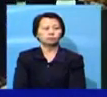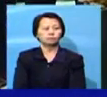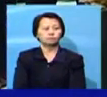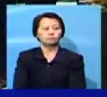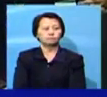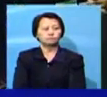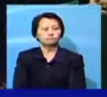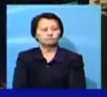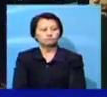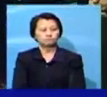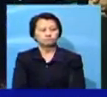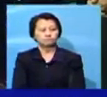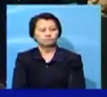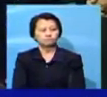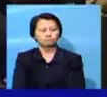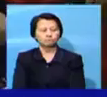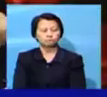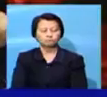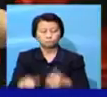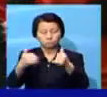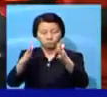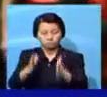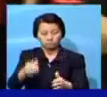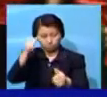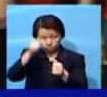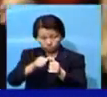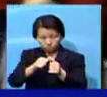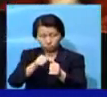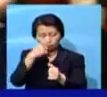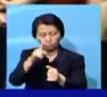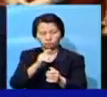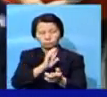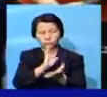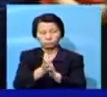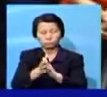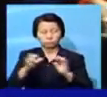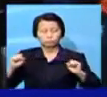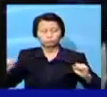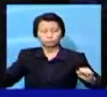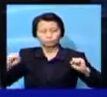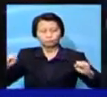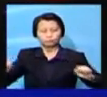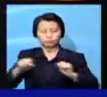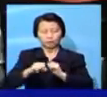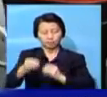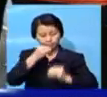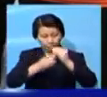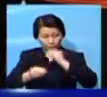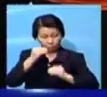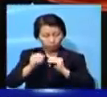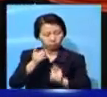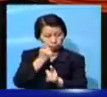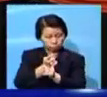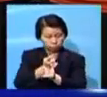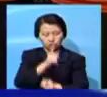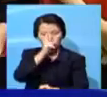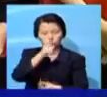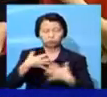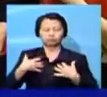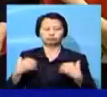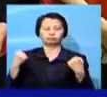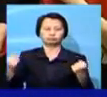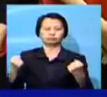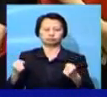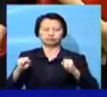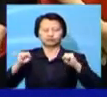lalu namun pem diingatkan untuk sentiasa mengambil berat aspek kecergasan dan pemakanan yang berkasiat demi memastikan kesihatan